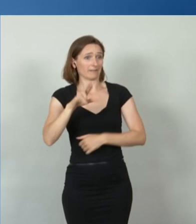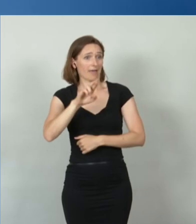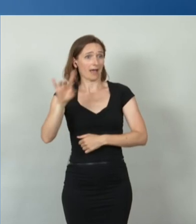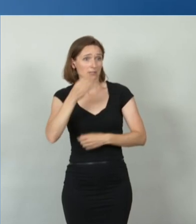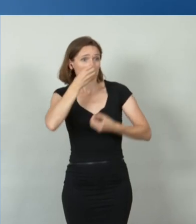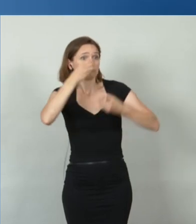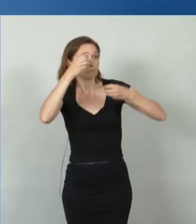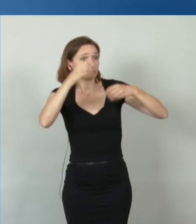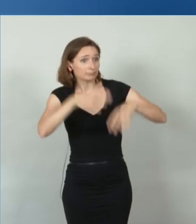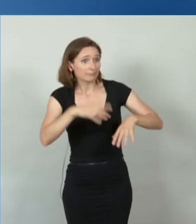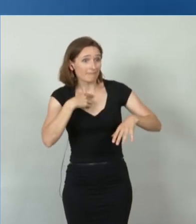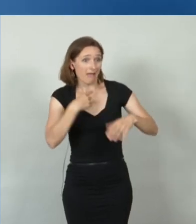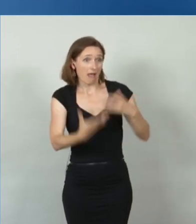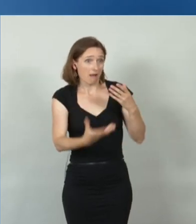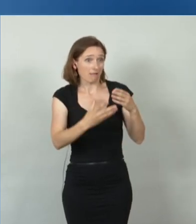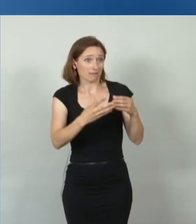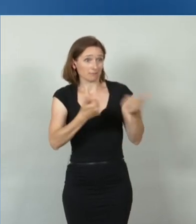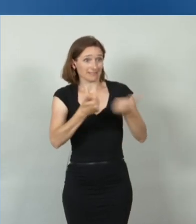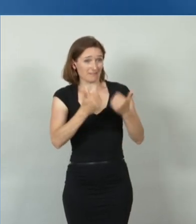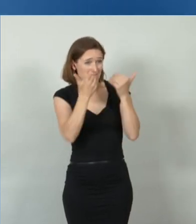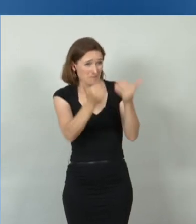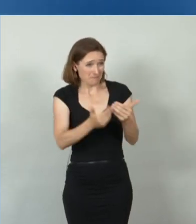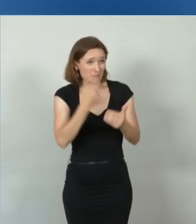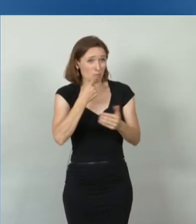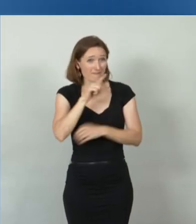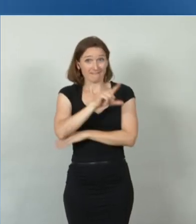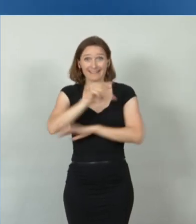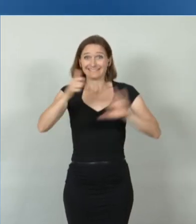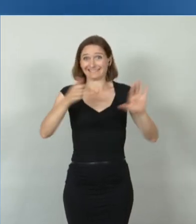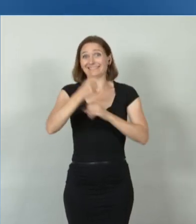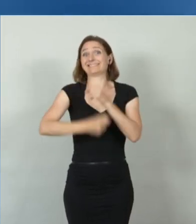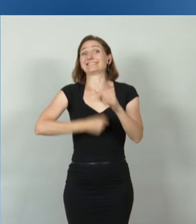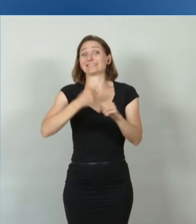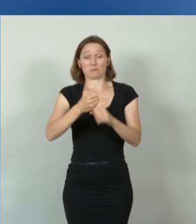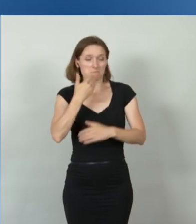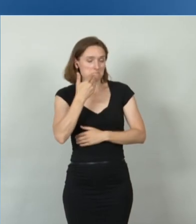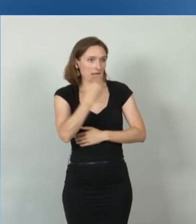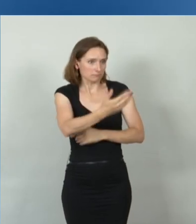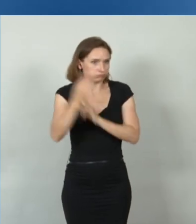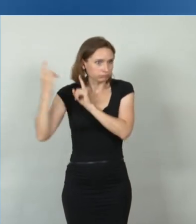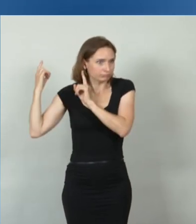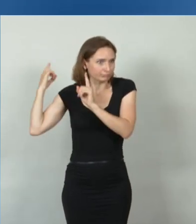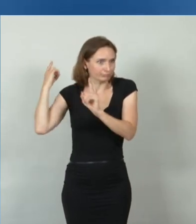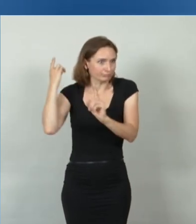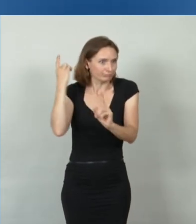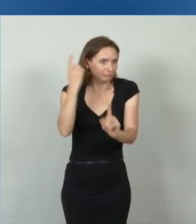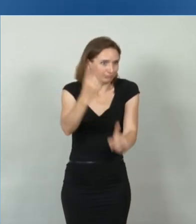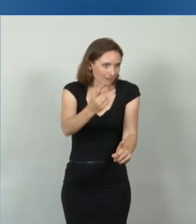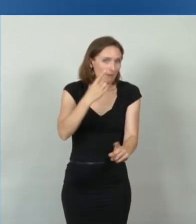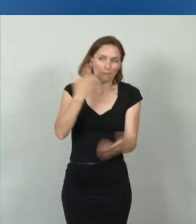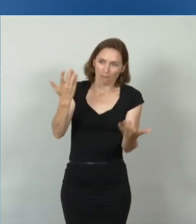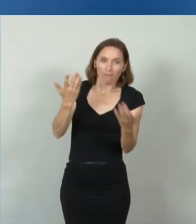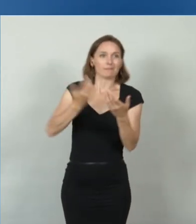ans à la question et donc nous la remercions pour avoir traversé les âges pour faire tourner la machine municipale